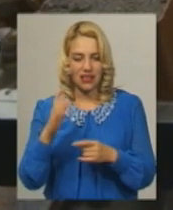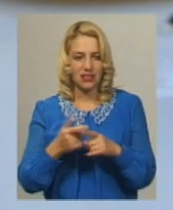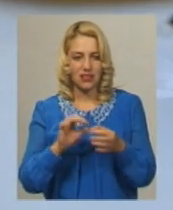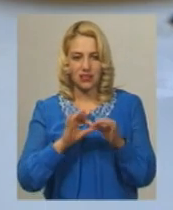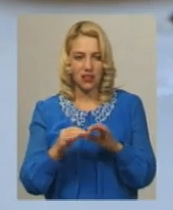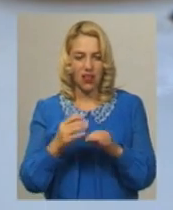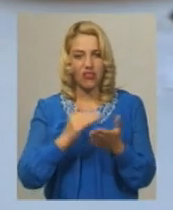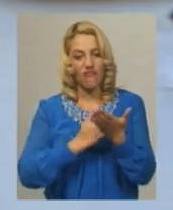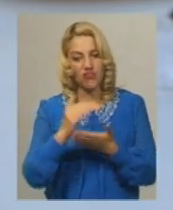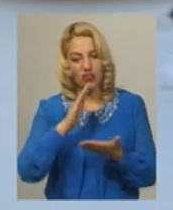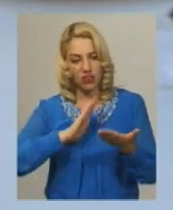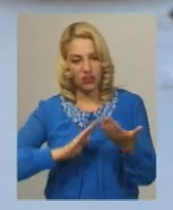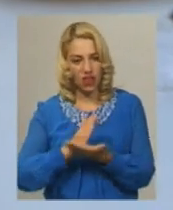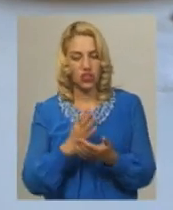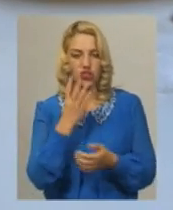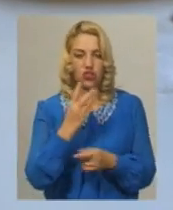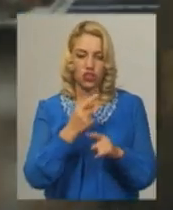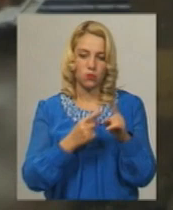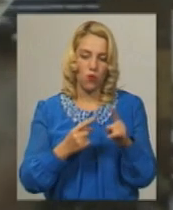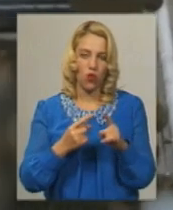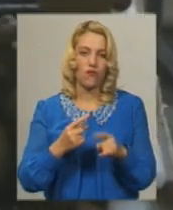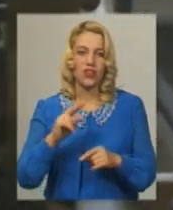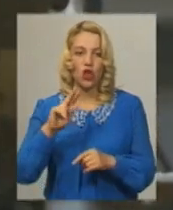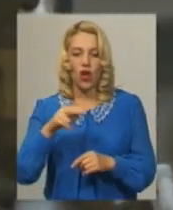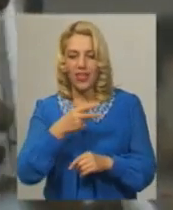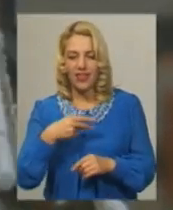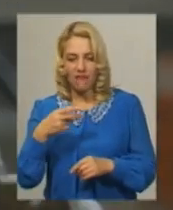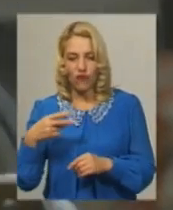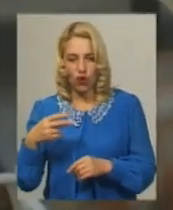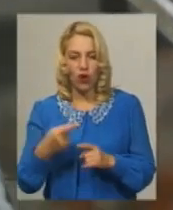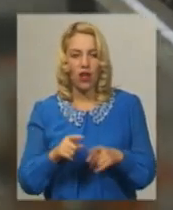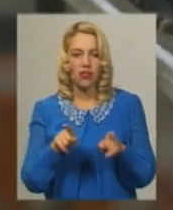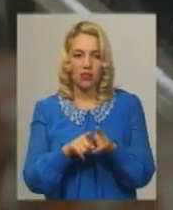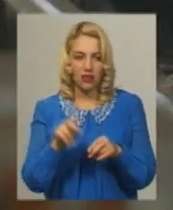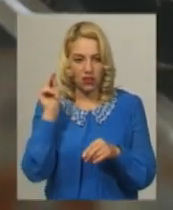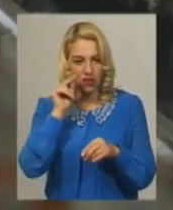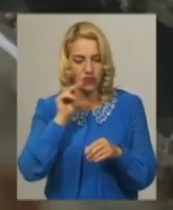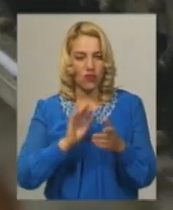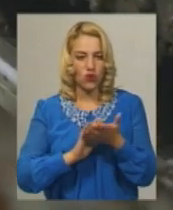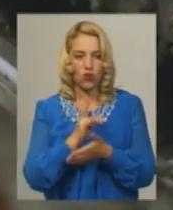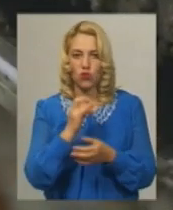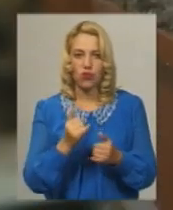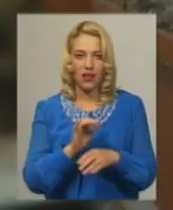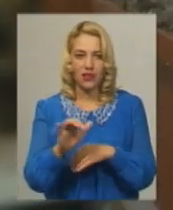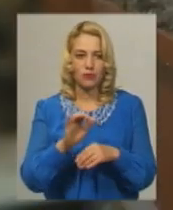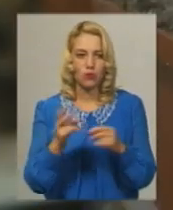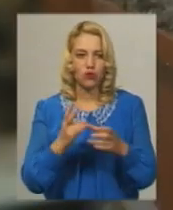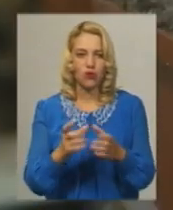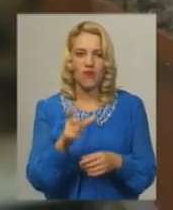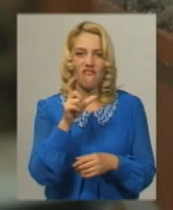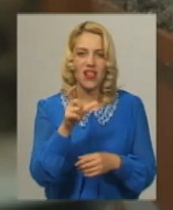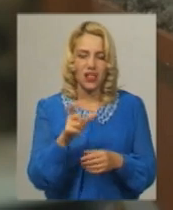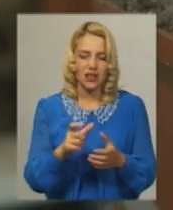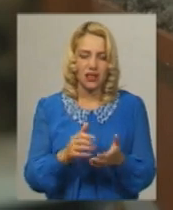найвищої якості правлять 4,5 євро за кілограм. Фермери з Тернопільщини кажуть, таких навчилися вирощувати. Та для експорту потрібні великі